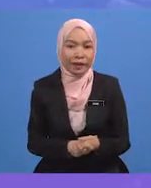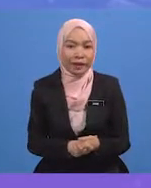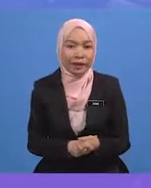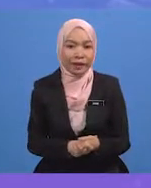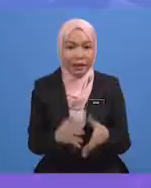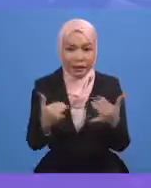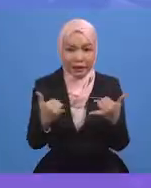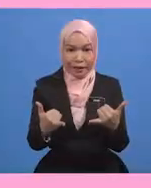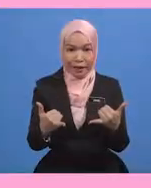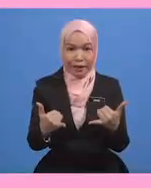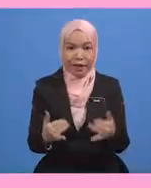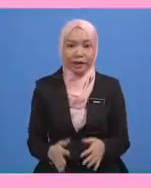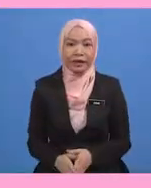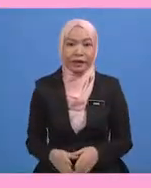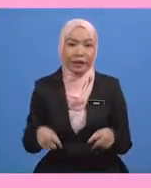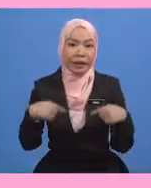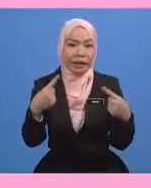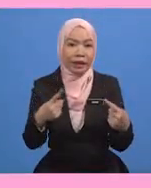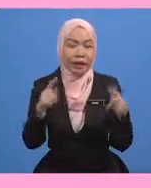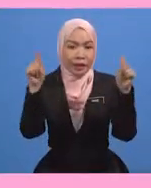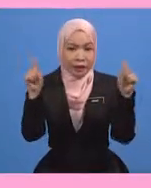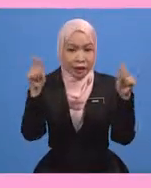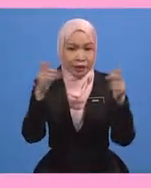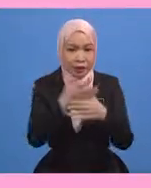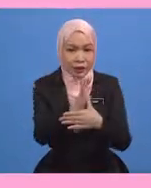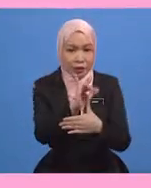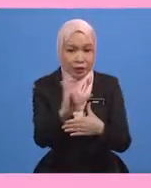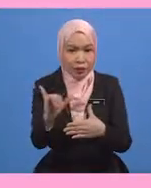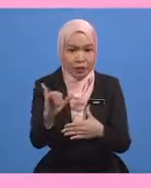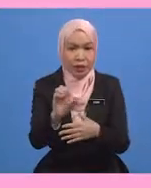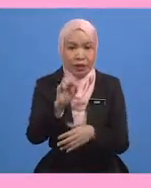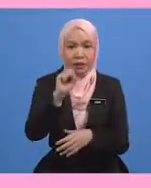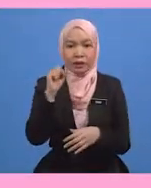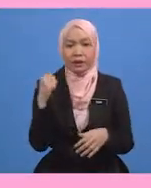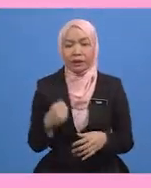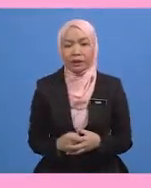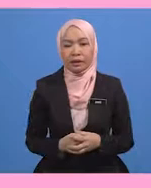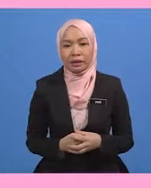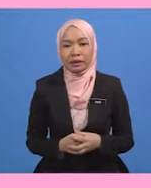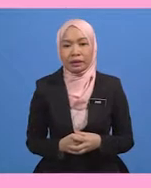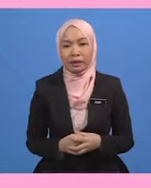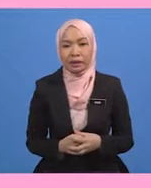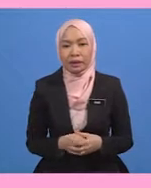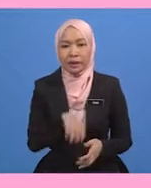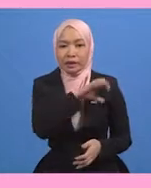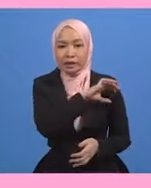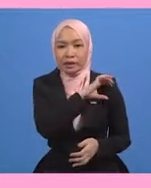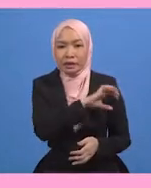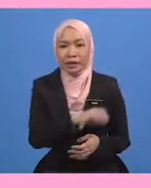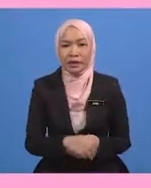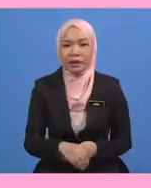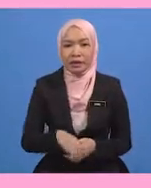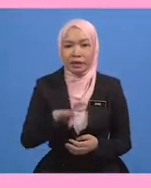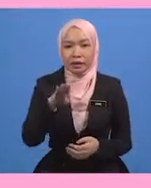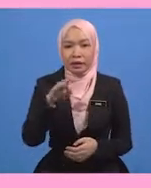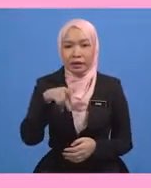yang kedua berkaitan dengan kepribadian mulia Hamka. Ciri peribadi yang pertama ialah